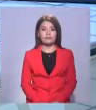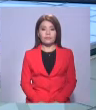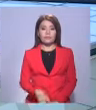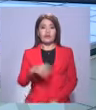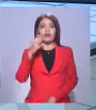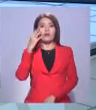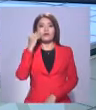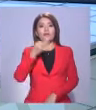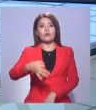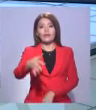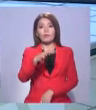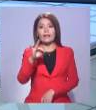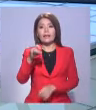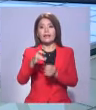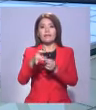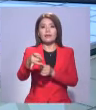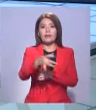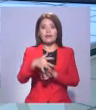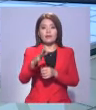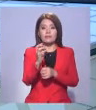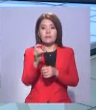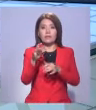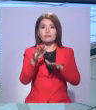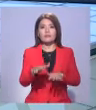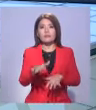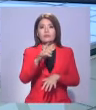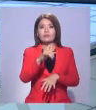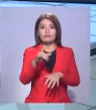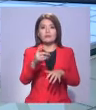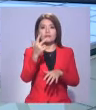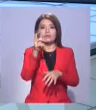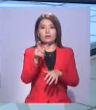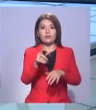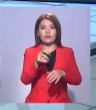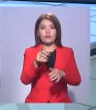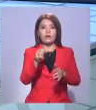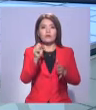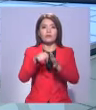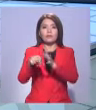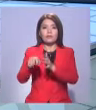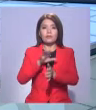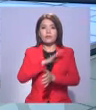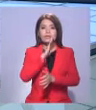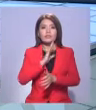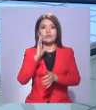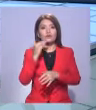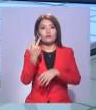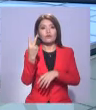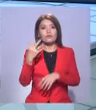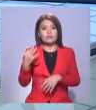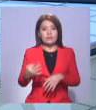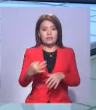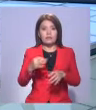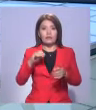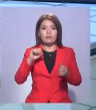Алматы облысы Іле ауданына қарасты Береке саяжайында үш адам кісі қолынан қаза тапты. Қаскөй алдымен әйелді және оның екі баласын зорлықпен